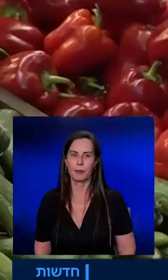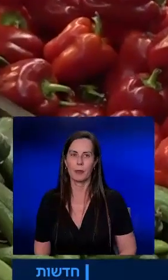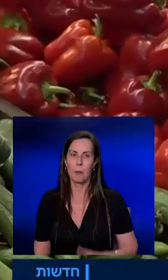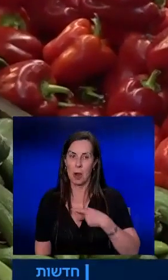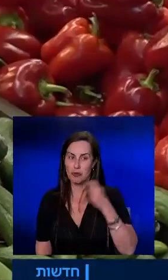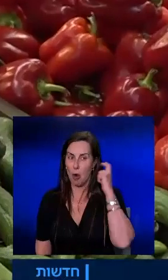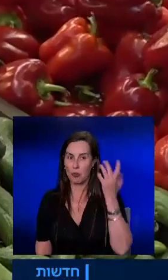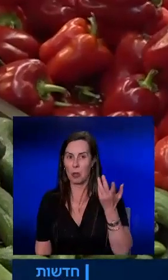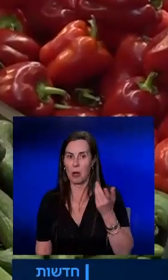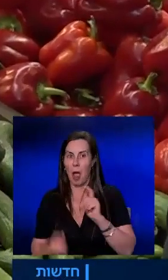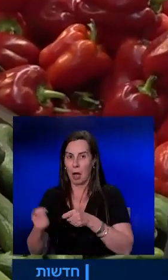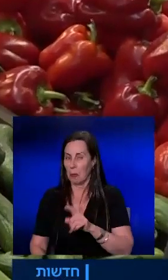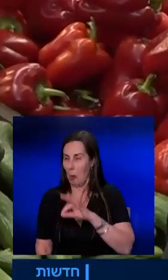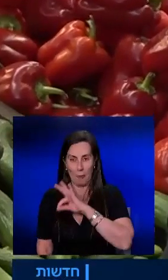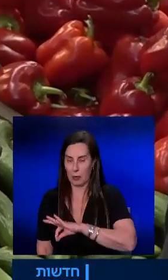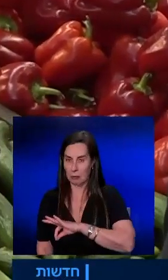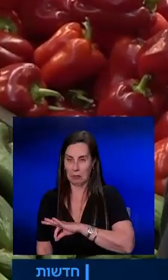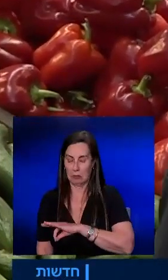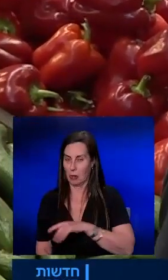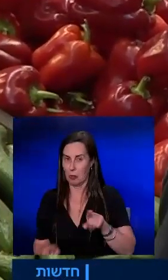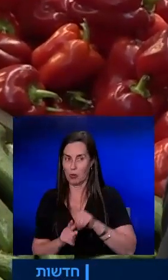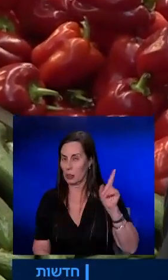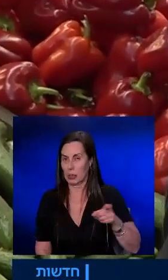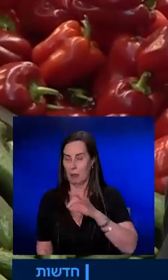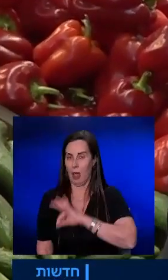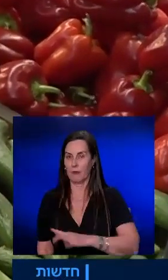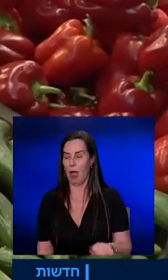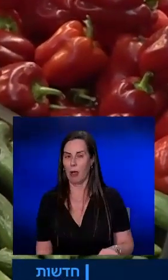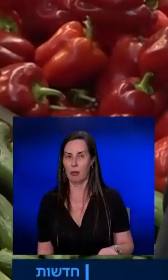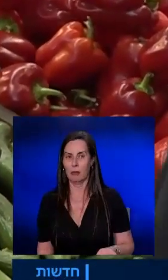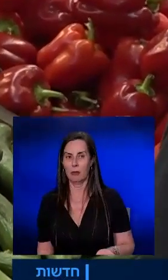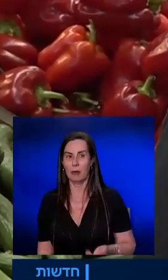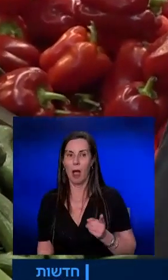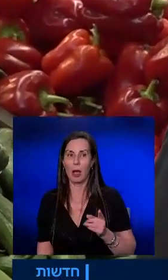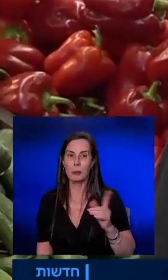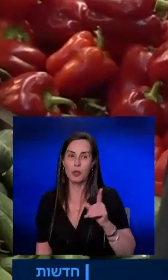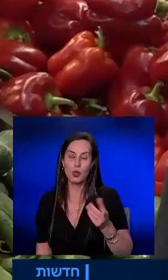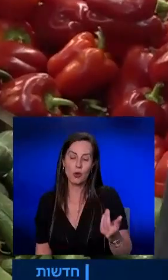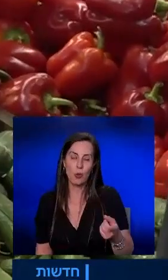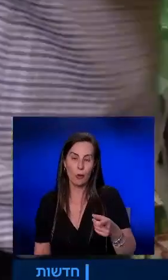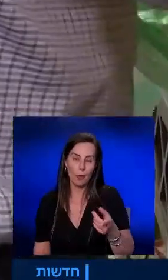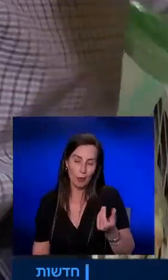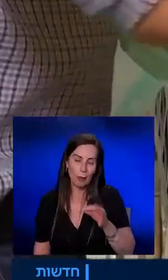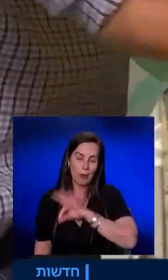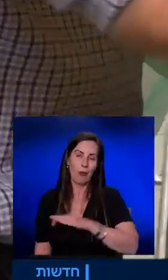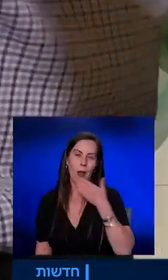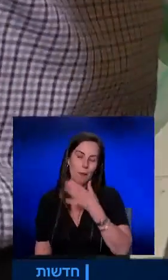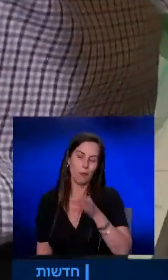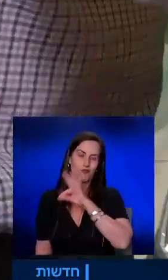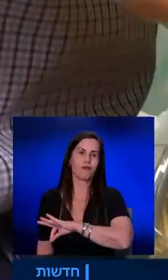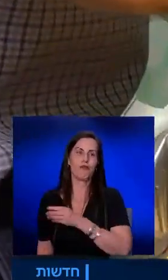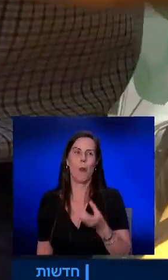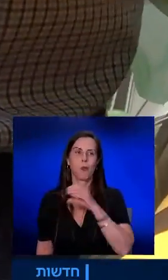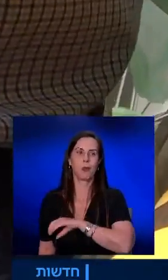לפי מה שאני שומע, אז החקלאים לא מרוויחים כפי שהם צפויים להרוויח. אז כנראה שמישהו בדרך לוקח